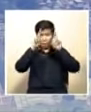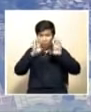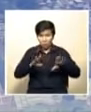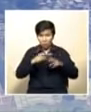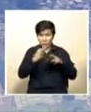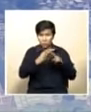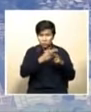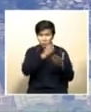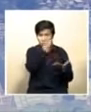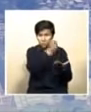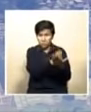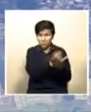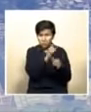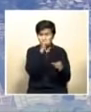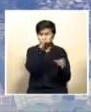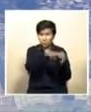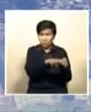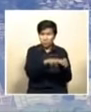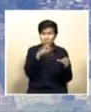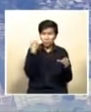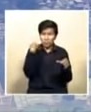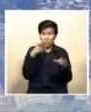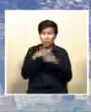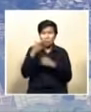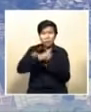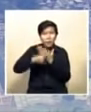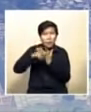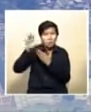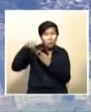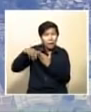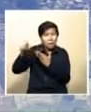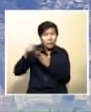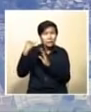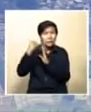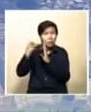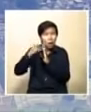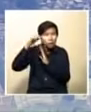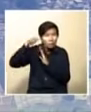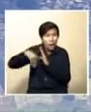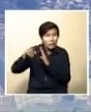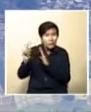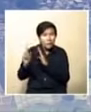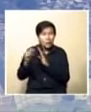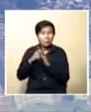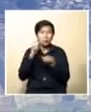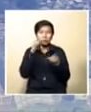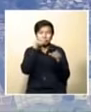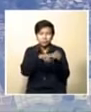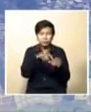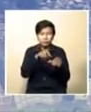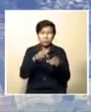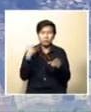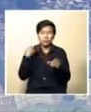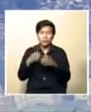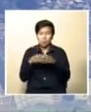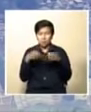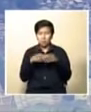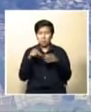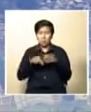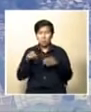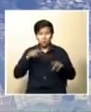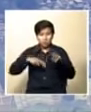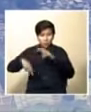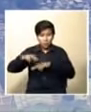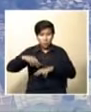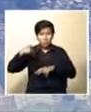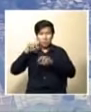าวที่ได้สอบถามว่าขณะนี้ได้มีการปิดการเดินทางของจังหวัดต่างๆมากน้อยแค่ไหนและจะดำเนินการอย่าง